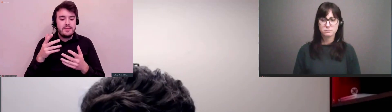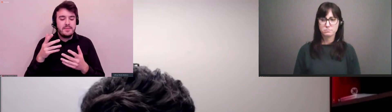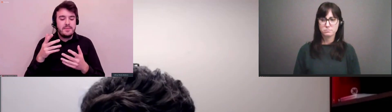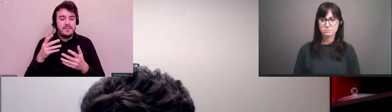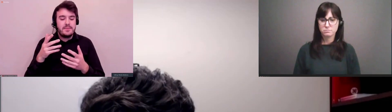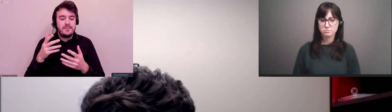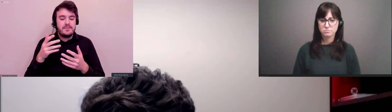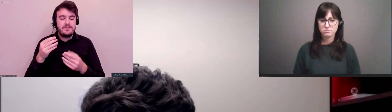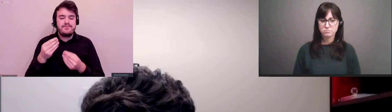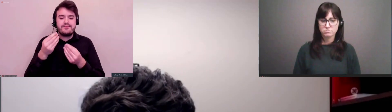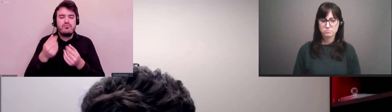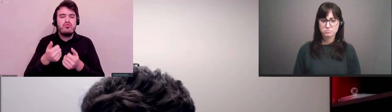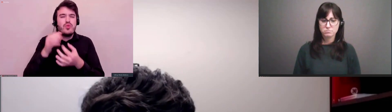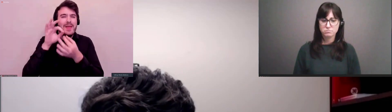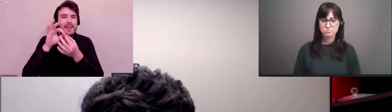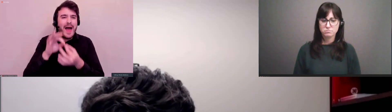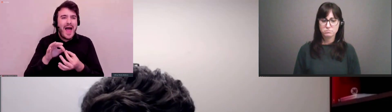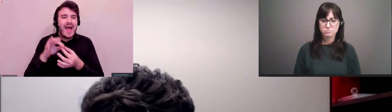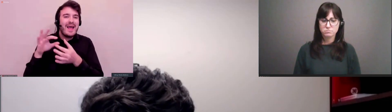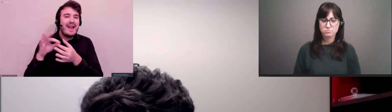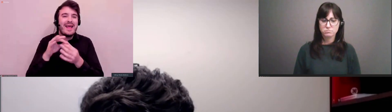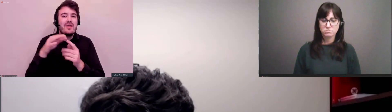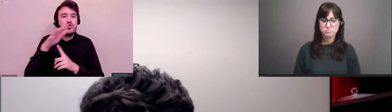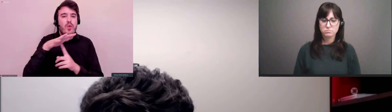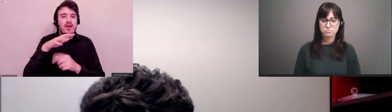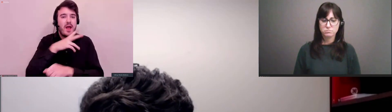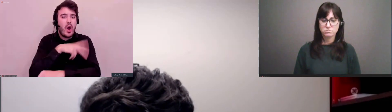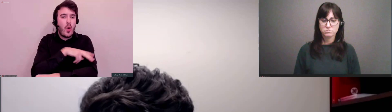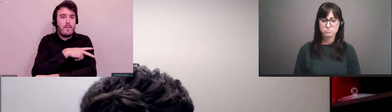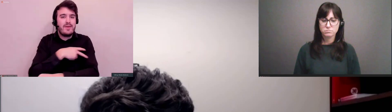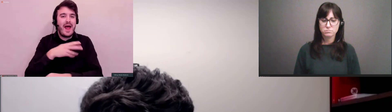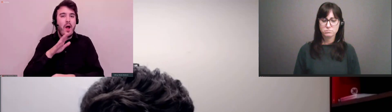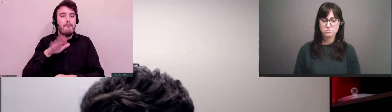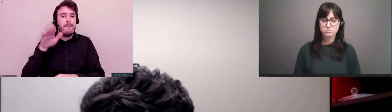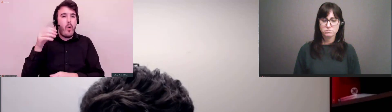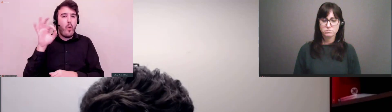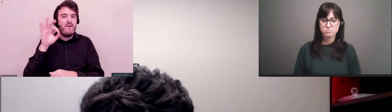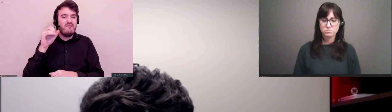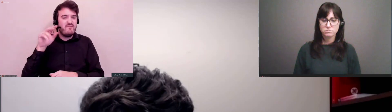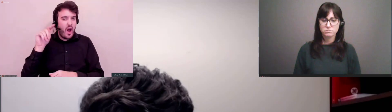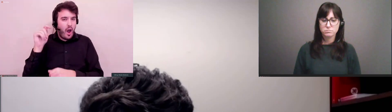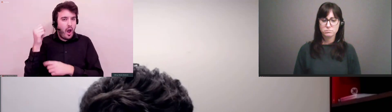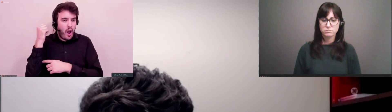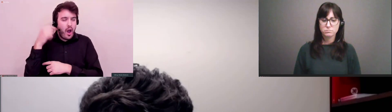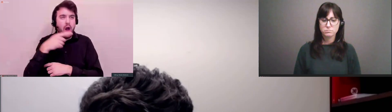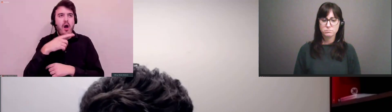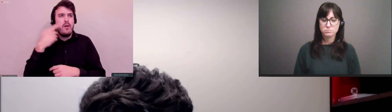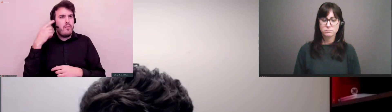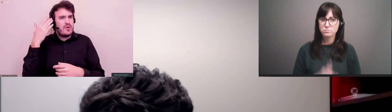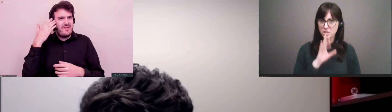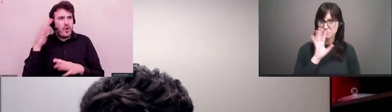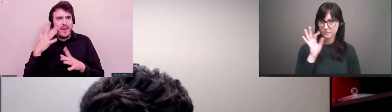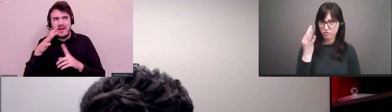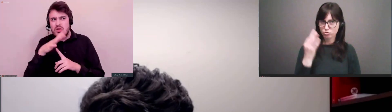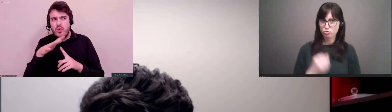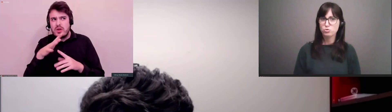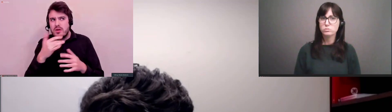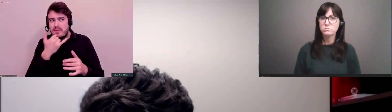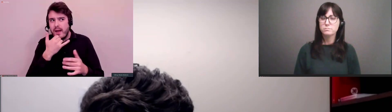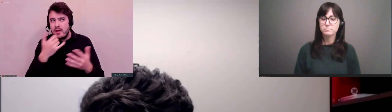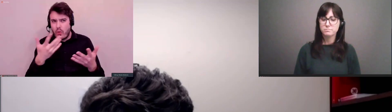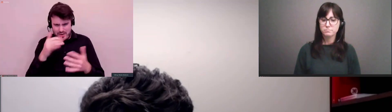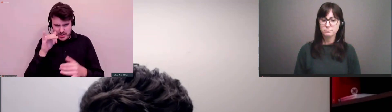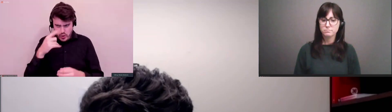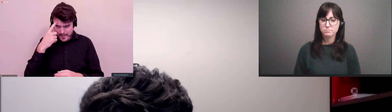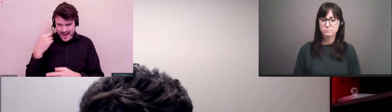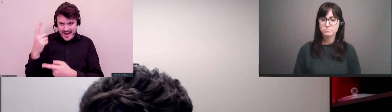de donner plus de détails avec la situation avec l'hôpital Montfort et comment la situation est menée. Je crois que c'est une